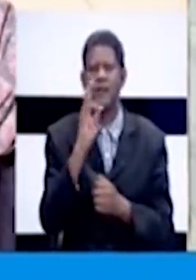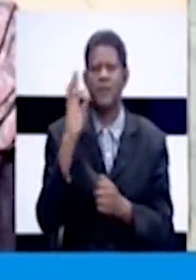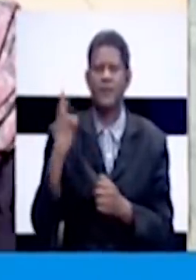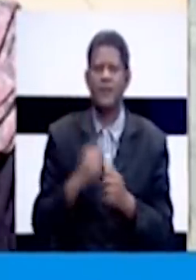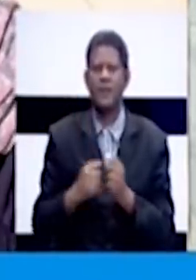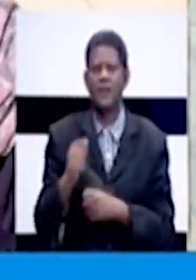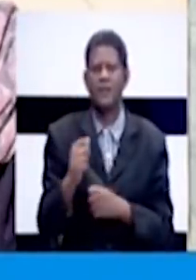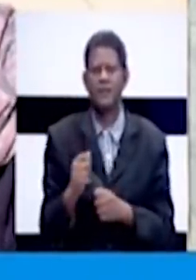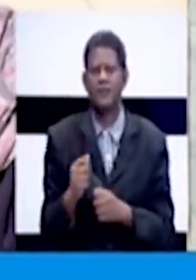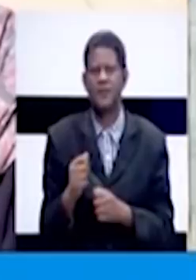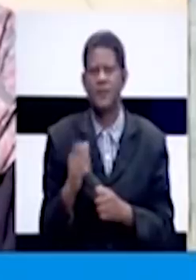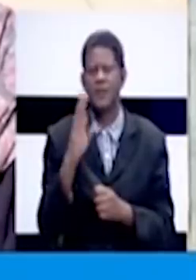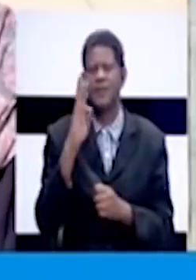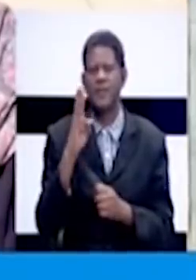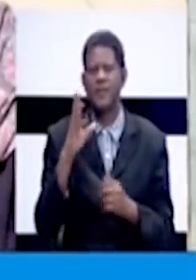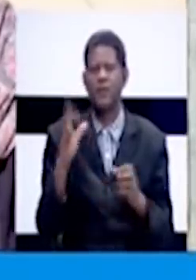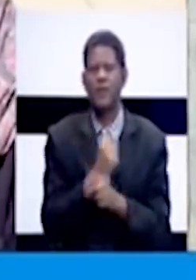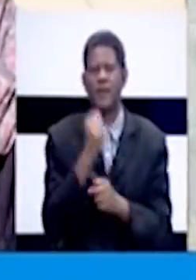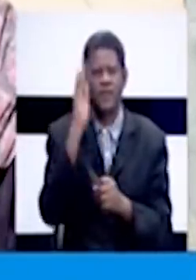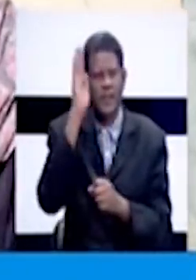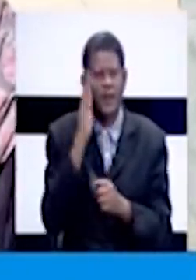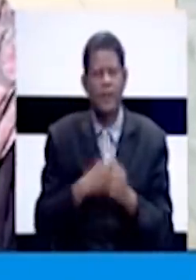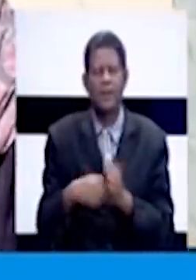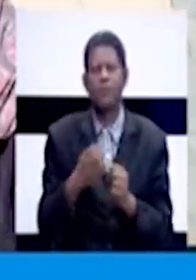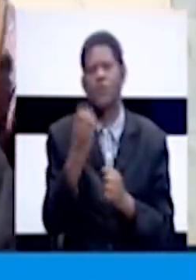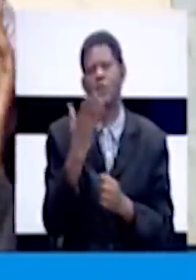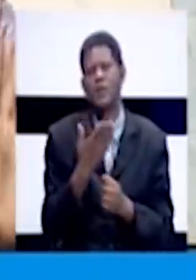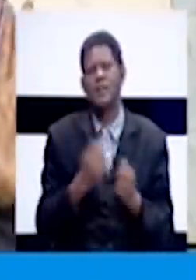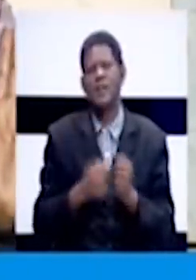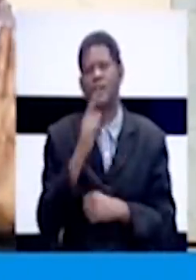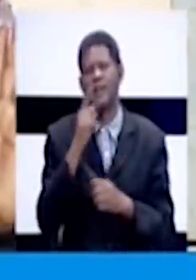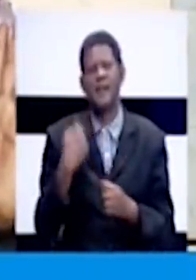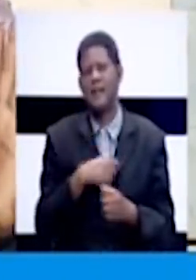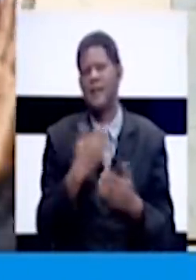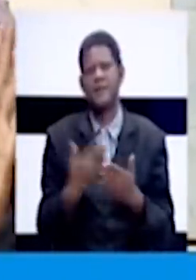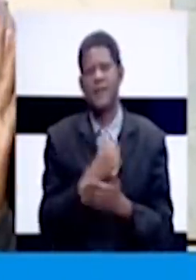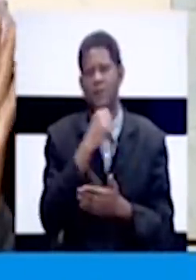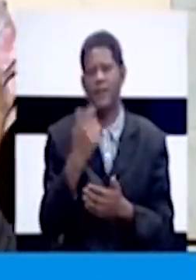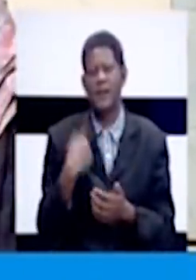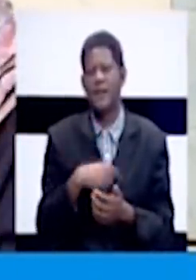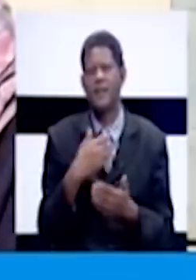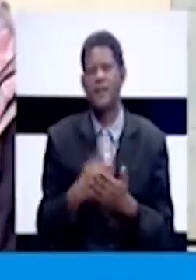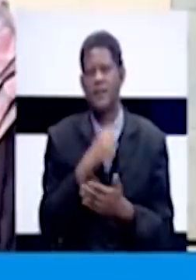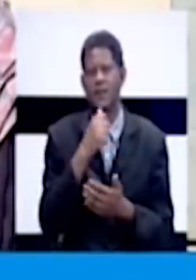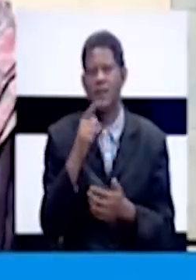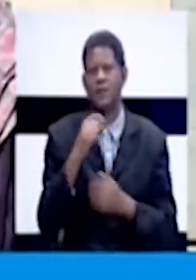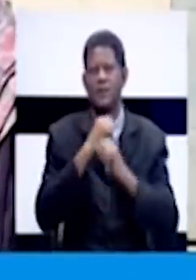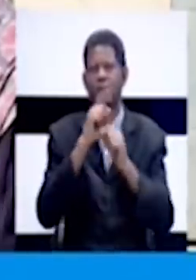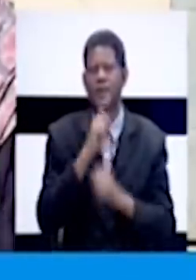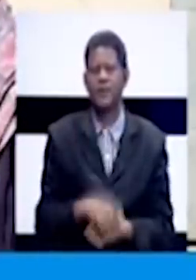77 ሓሊፉ ሻይ ወራር ሻዕብዪ ሓሊፉ ብዙሕ ነገራት ሒፍና ኢና ንኣና ሓዱሽ ኣይኮነና እዚ ድማ ክንምክቶ